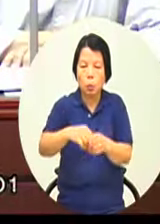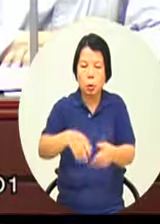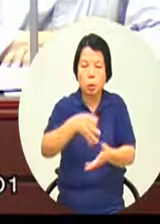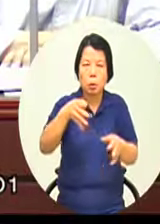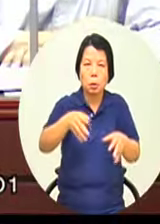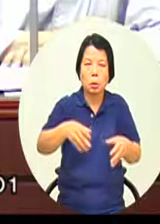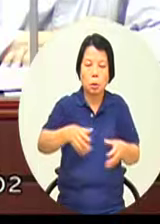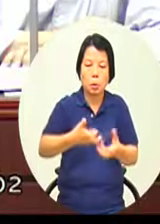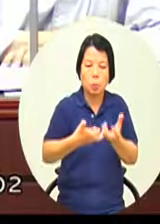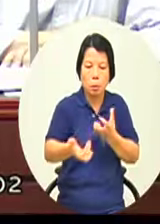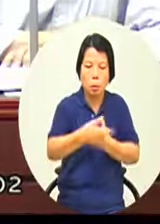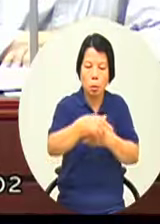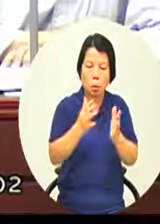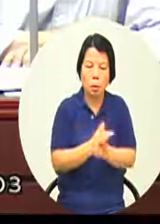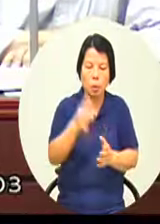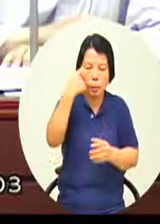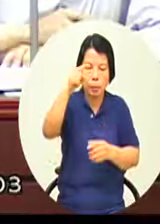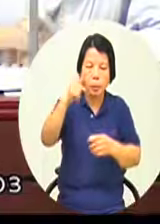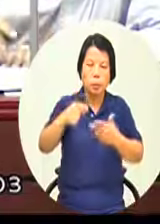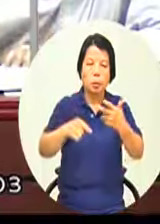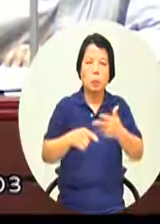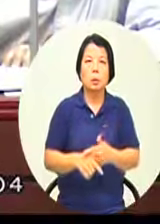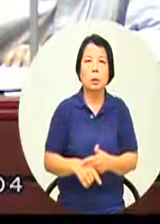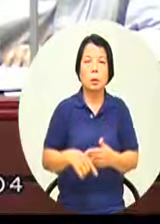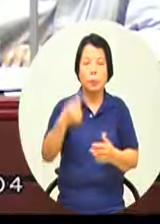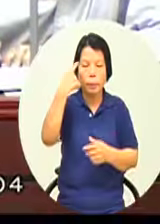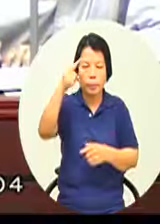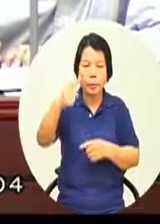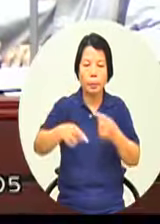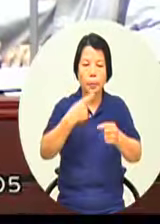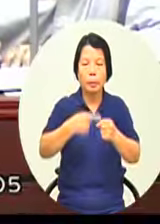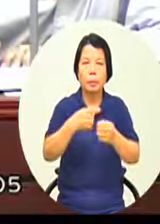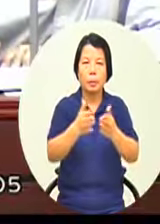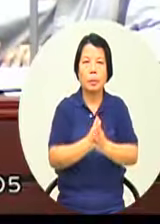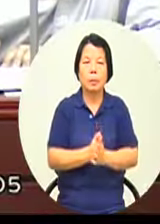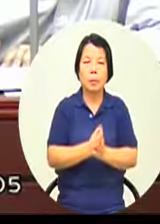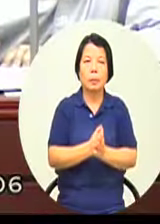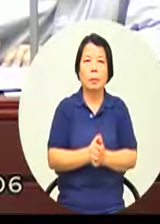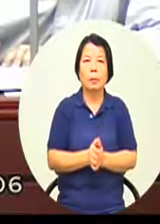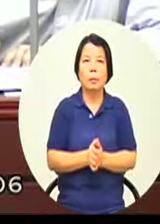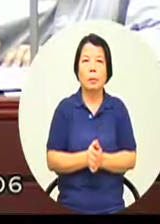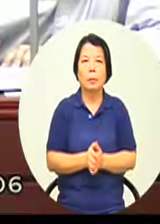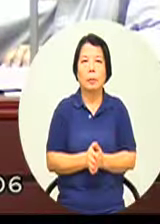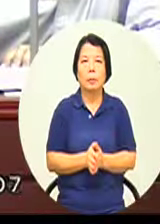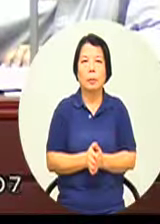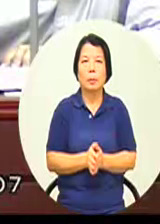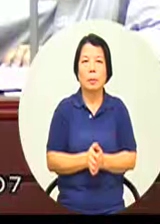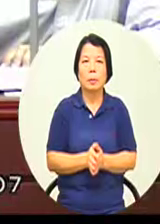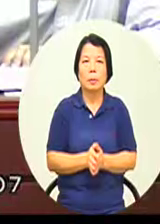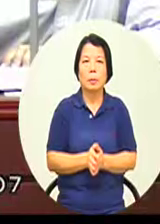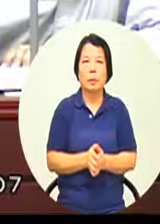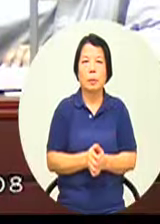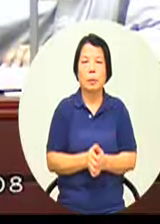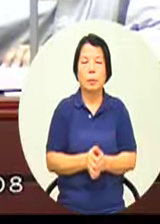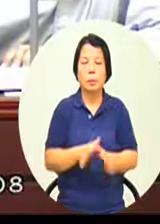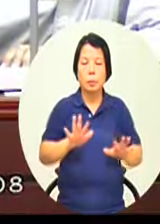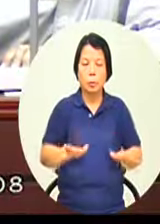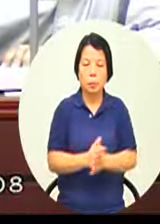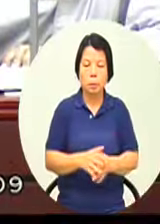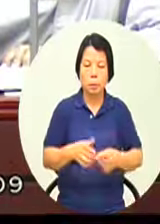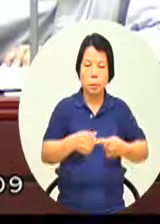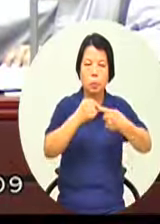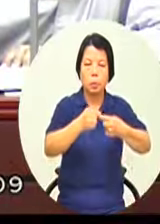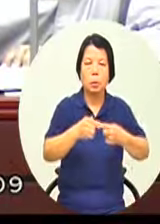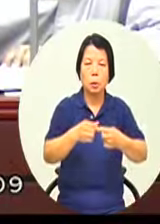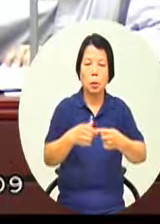下半年。 明年的下半年啊，也就是说我们还要再忍受一年的明年的排污计吗？ 我们这个第一阶段做